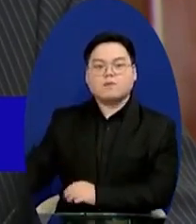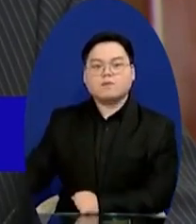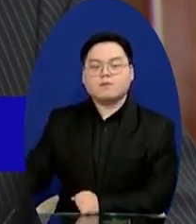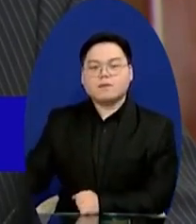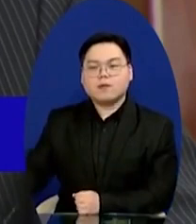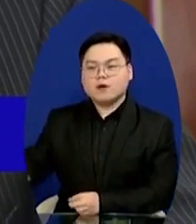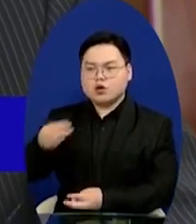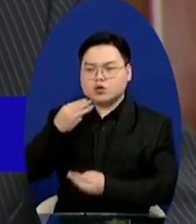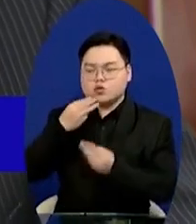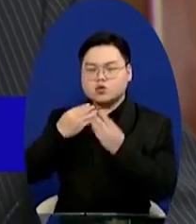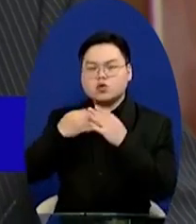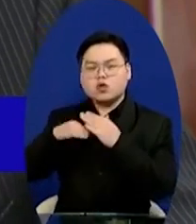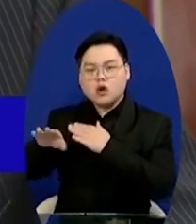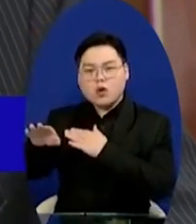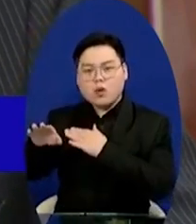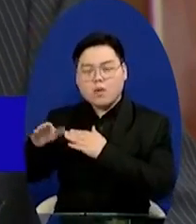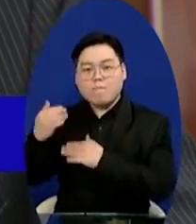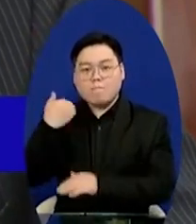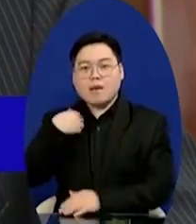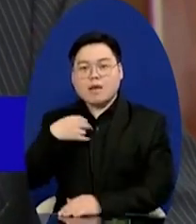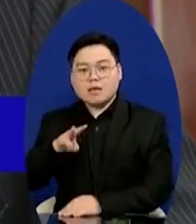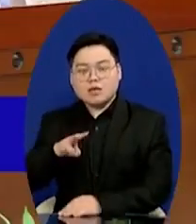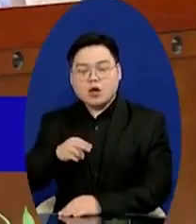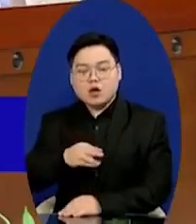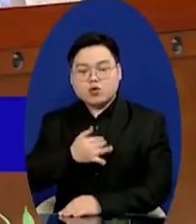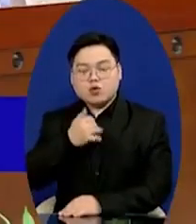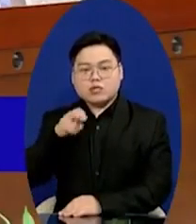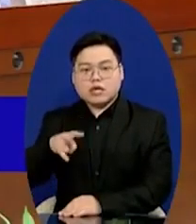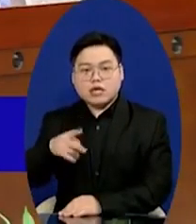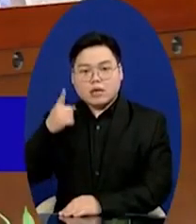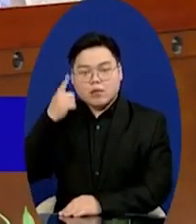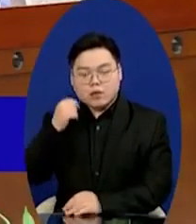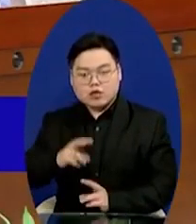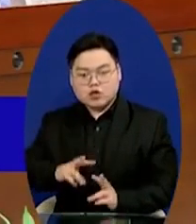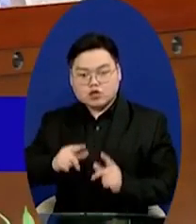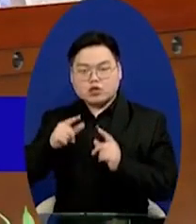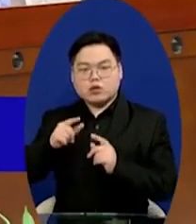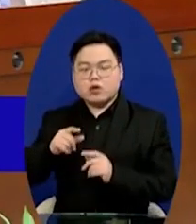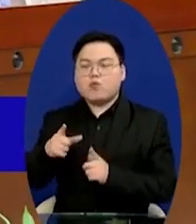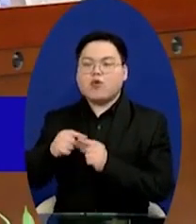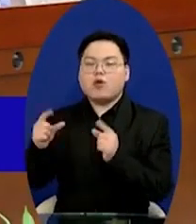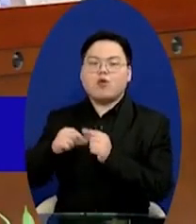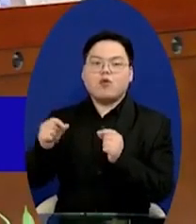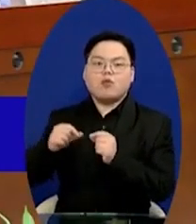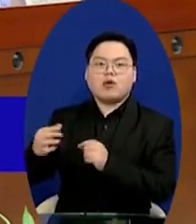Тэгээ шүүхэд өгжсэн энэ тушаалаа гарах үеэр нь буцаага татаад авчиж.